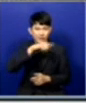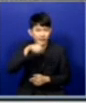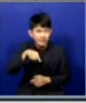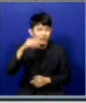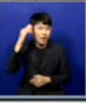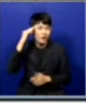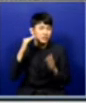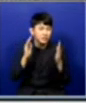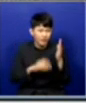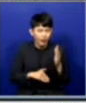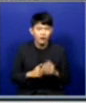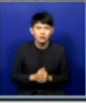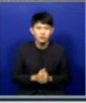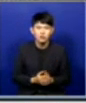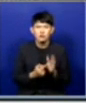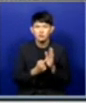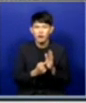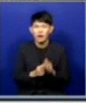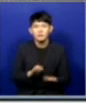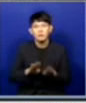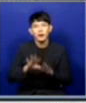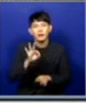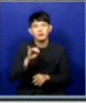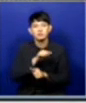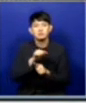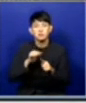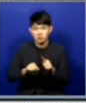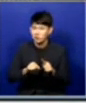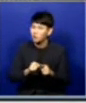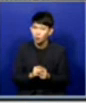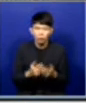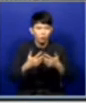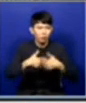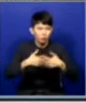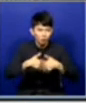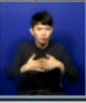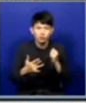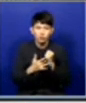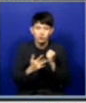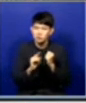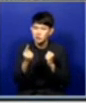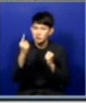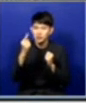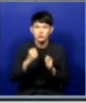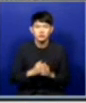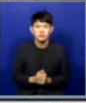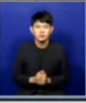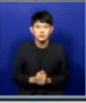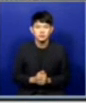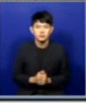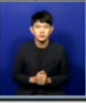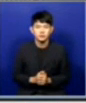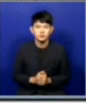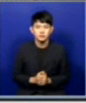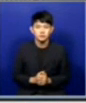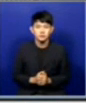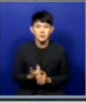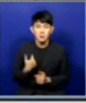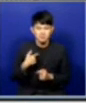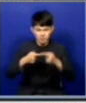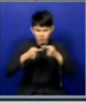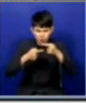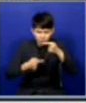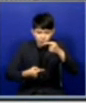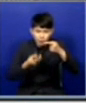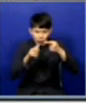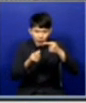ล่าวจะสูงถึง 90%ทั้งสิ้นนะคะแล้วก็มีการจัดอันดับด้วยว่าของไท